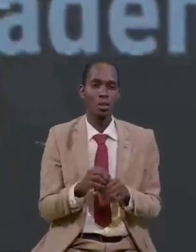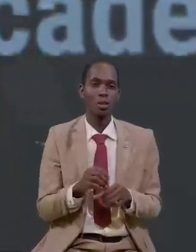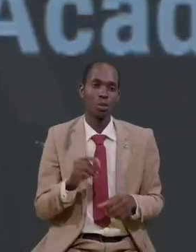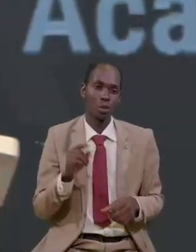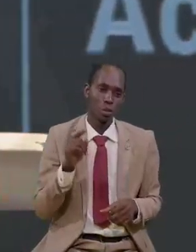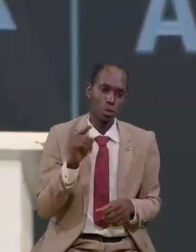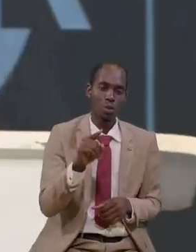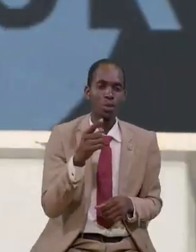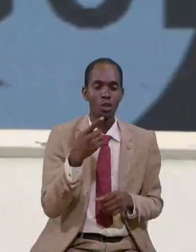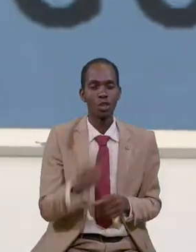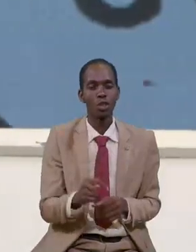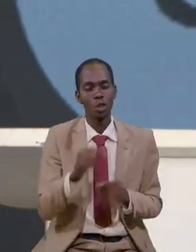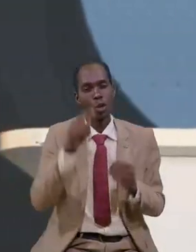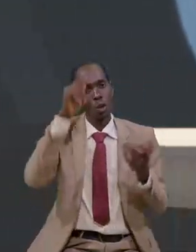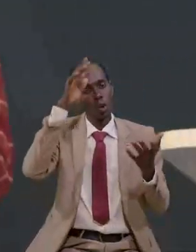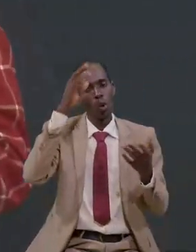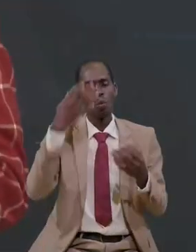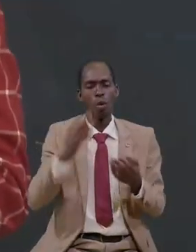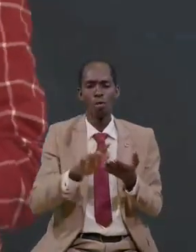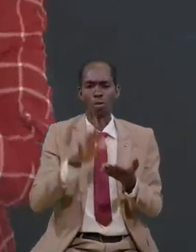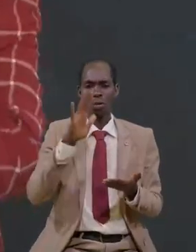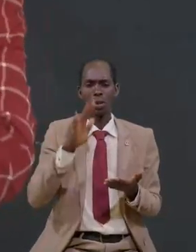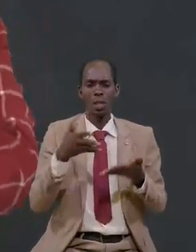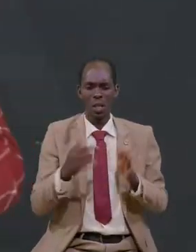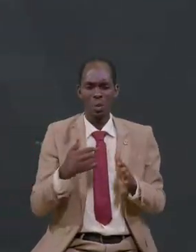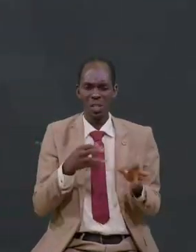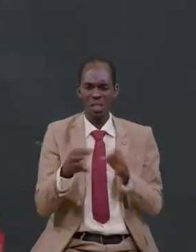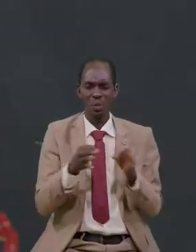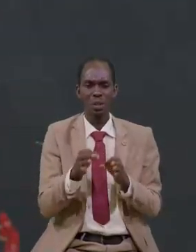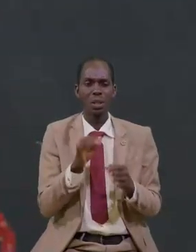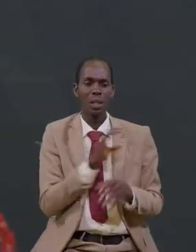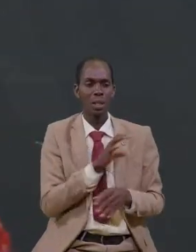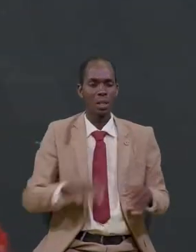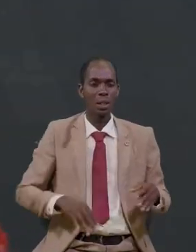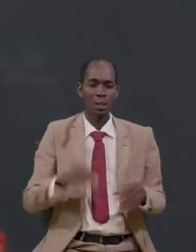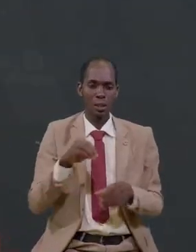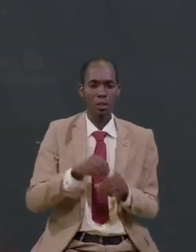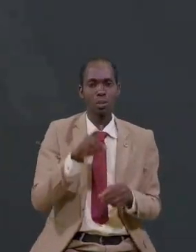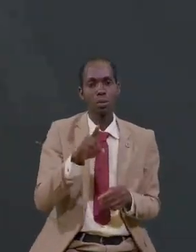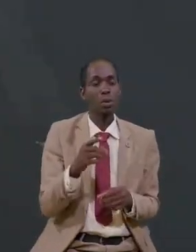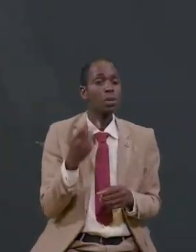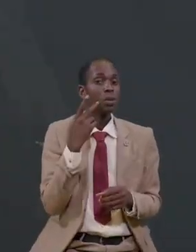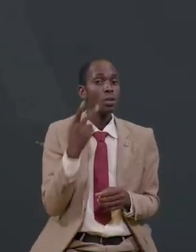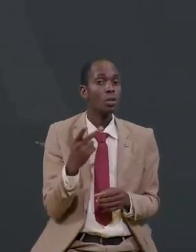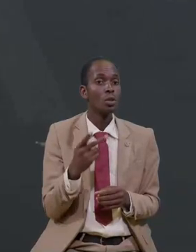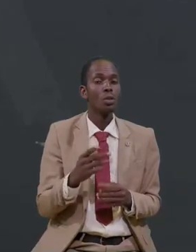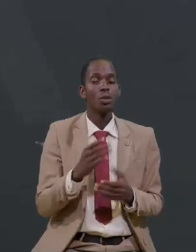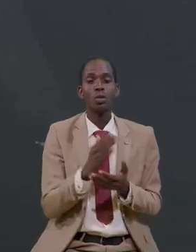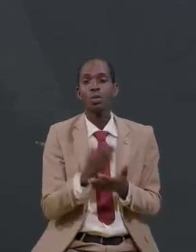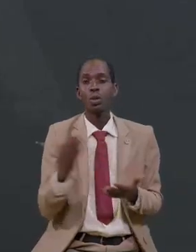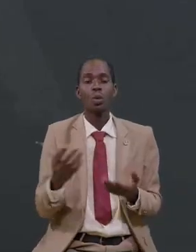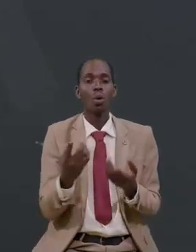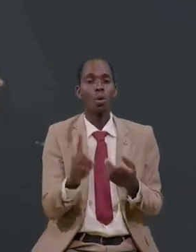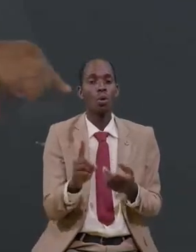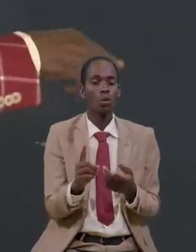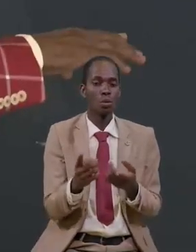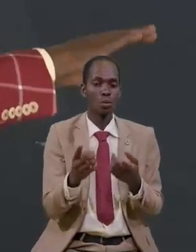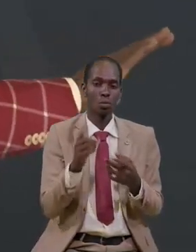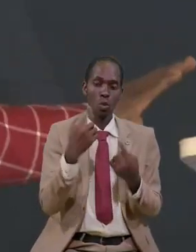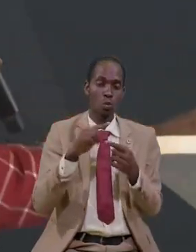l'espérance de la gloire. Je vais vous expliquer, Christ, quelqu'un vient dans ta maison. Tu ouvres la